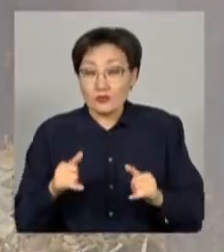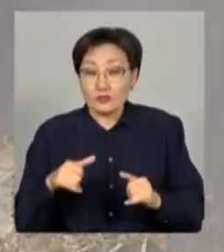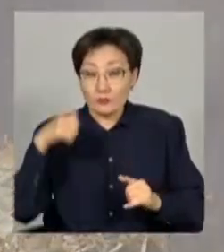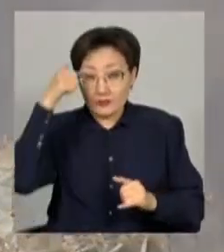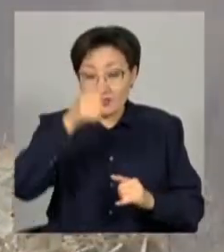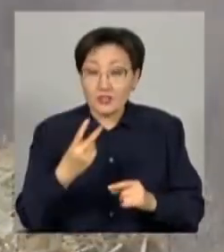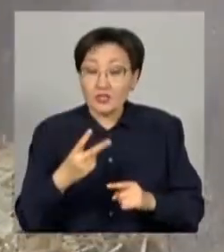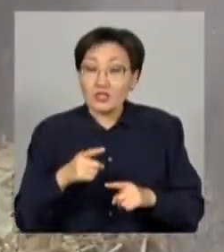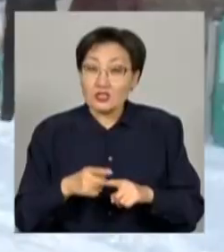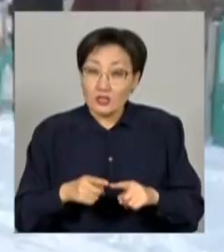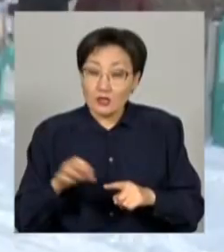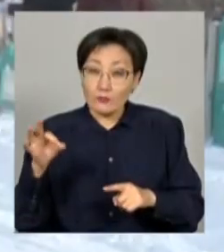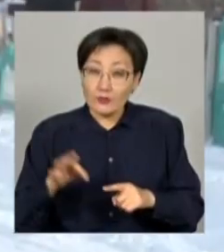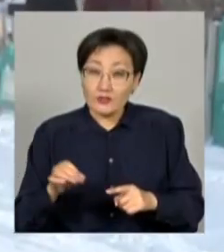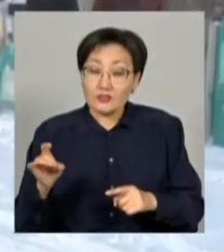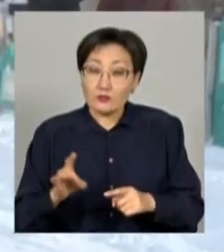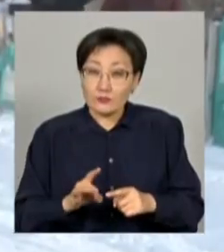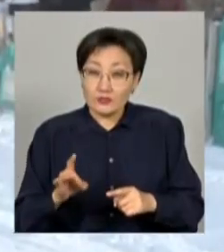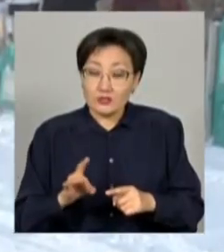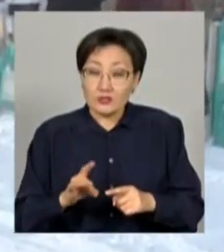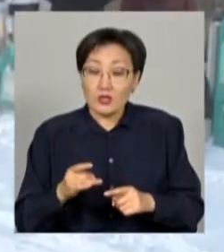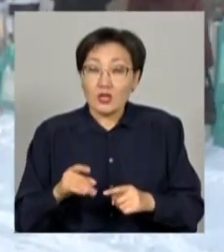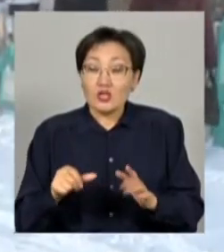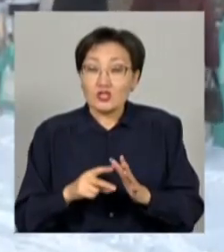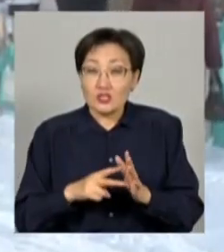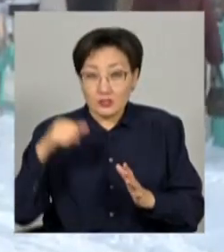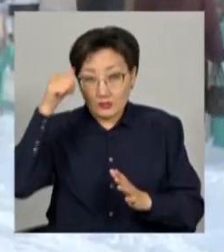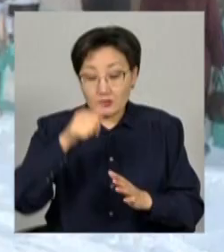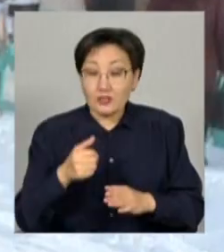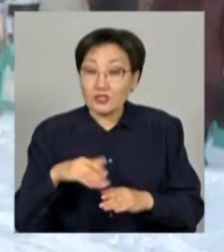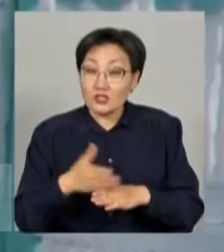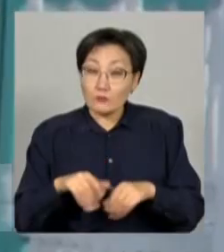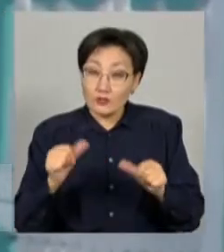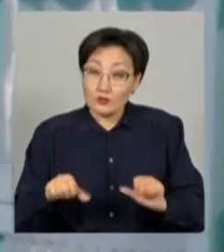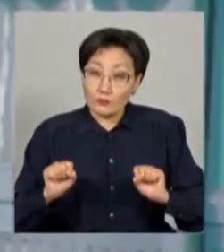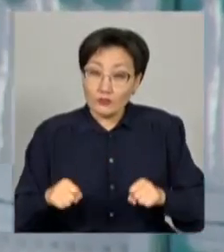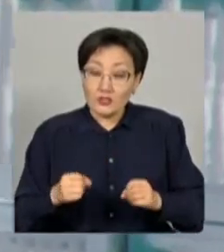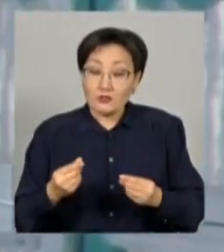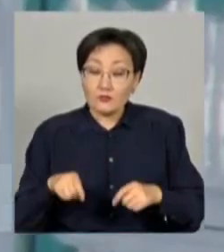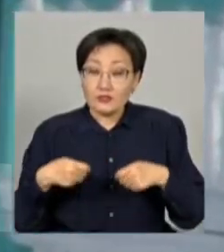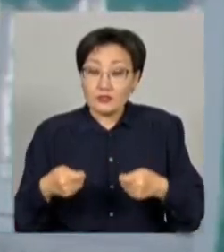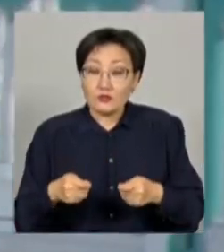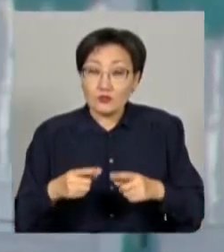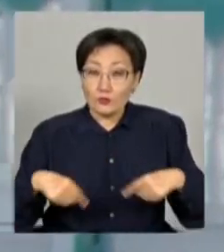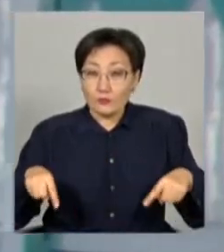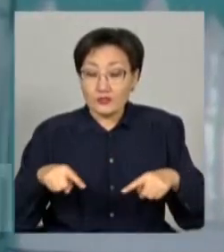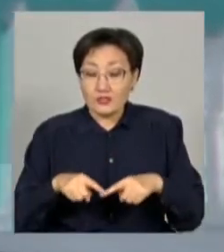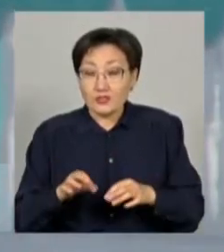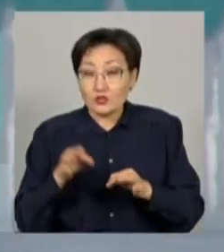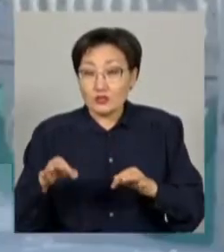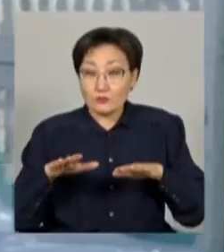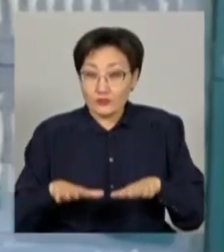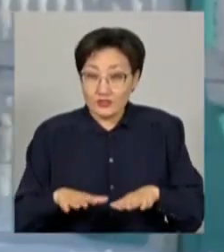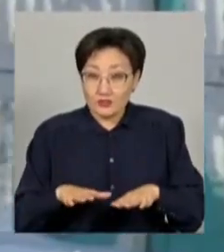жылдық 2,5% мөлшерлемемен 7 жылға дейін кредит рәсімдеуіне мүмкіндік бар. Несие қаражатын беру операторларын облыстардың